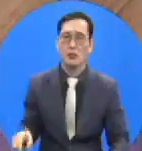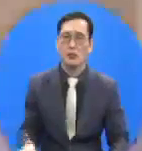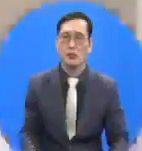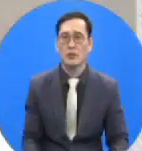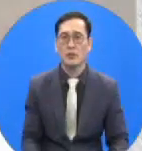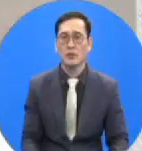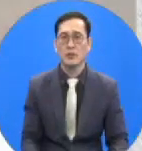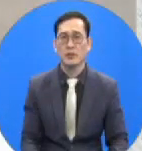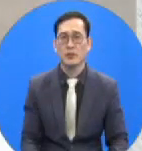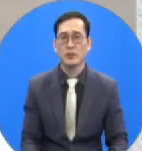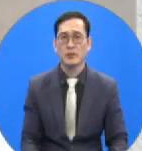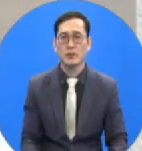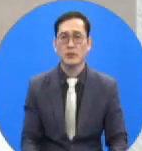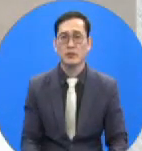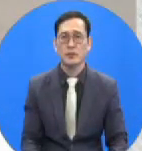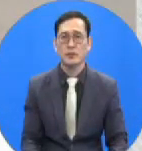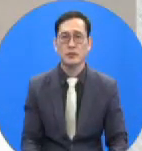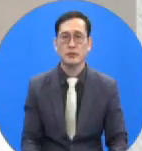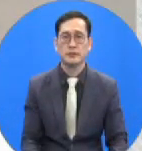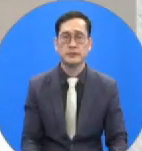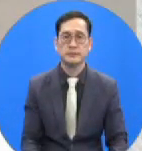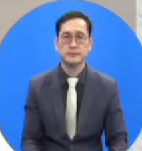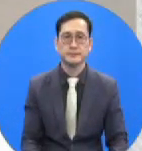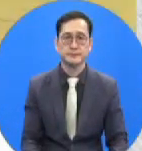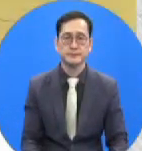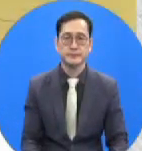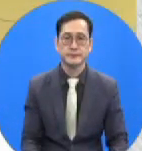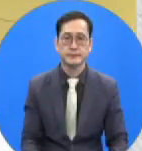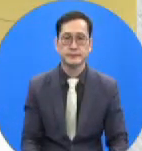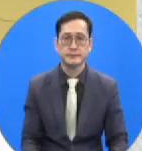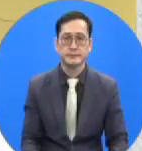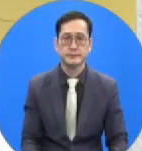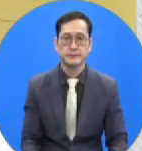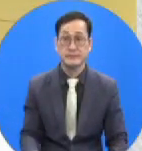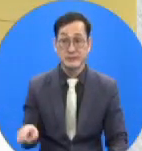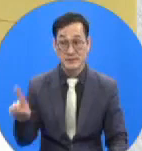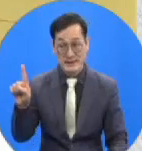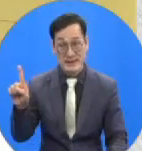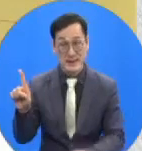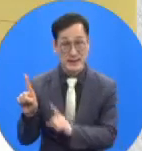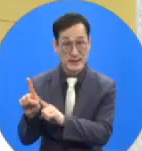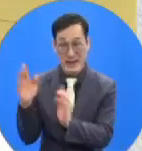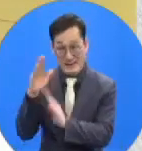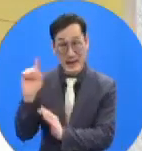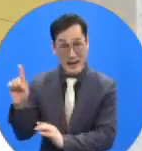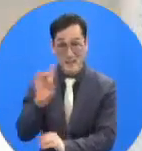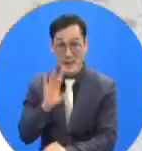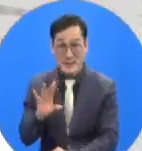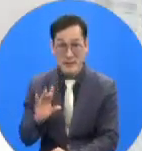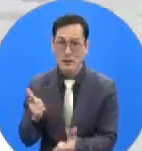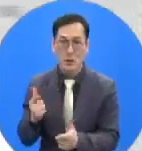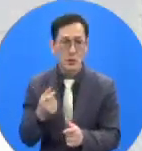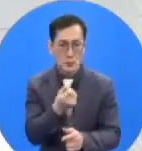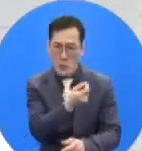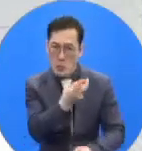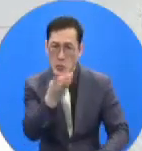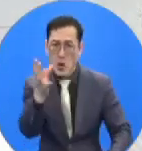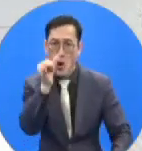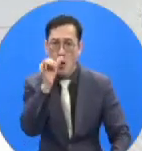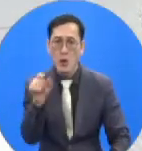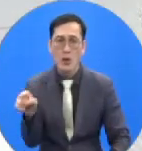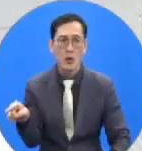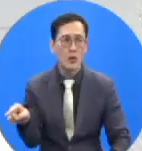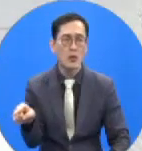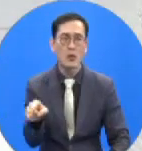부적절하다라고 판단이 되고요. 그래서 이러한 부분이 비단 한 건만이 아니라 이제 앞에서 소개해 주신 것처럼 여러 건이